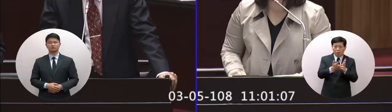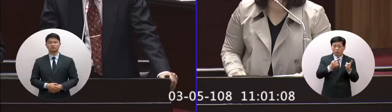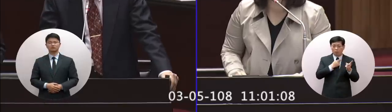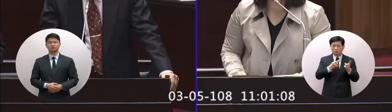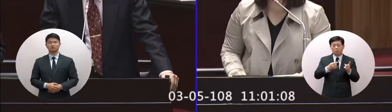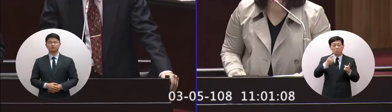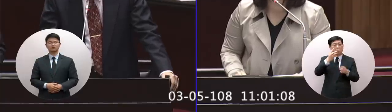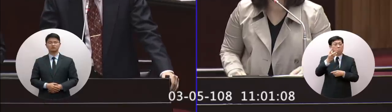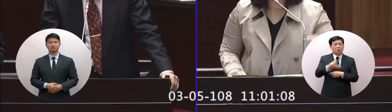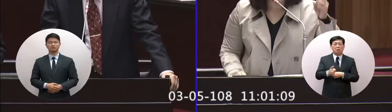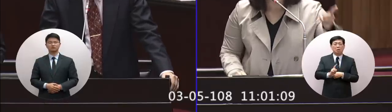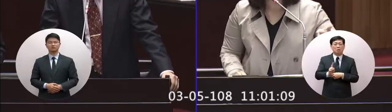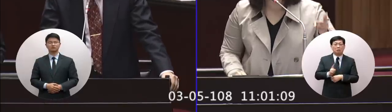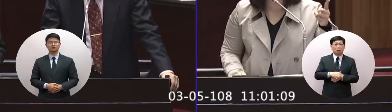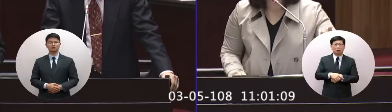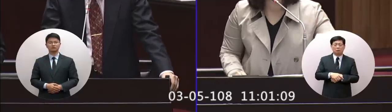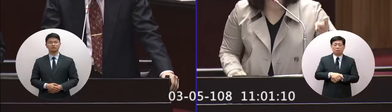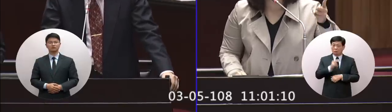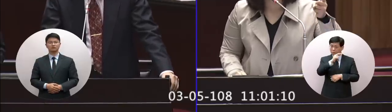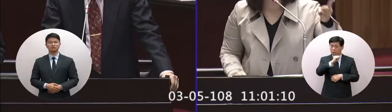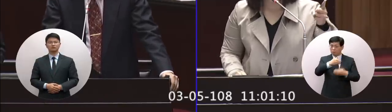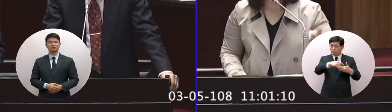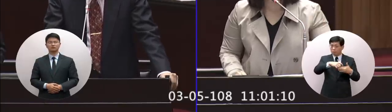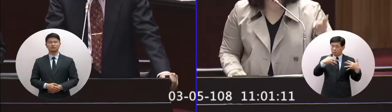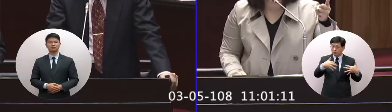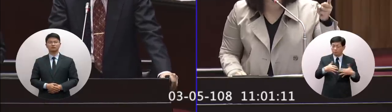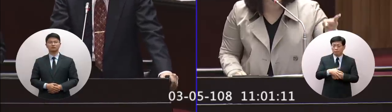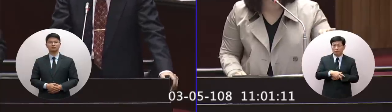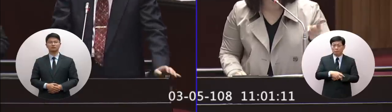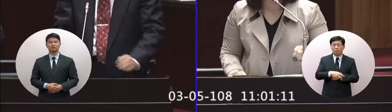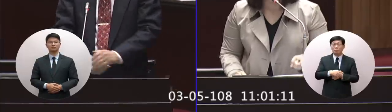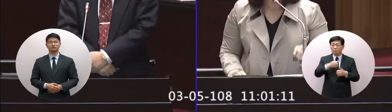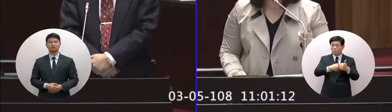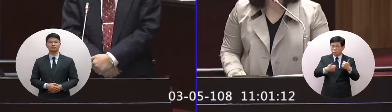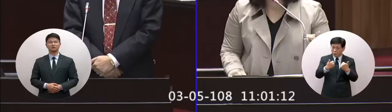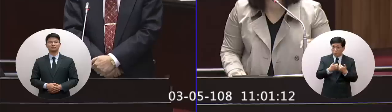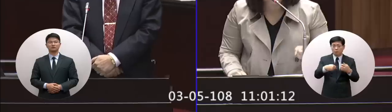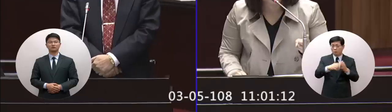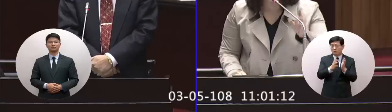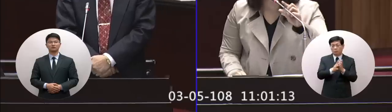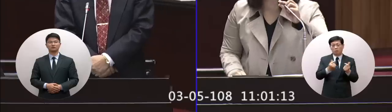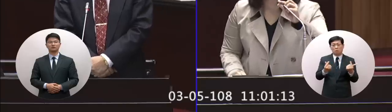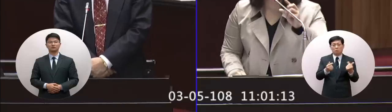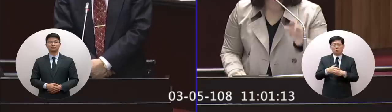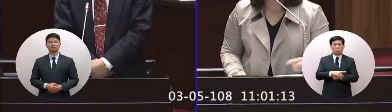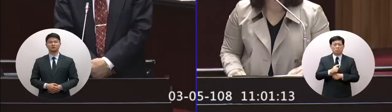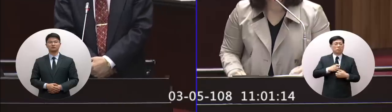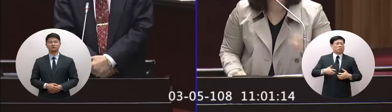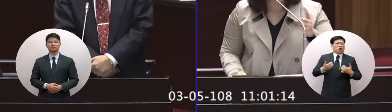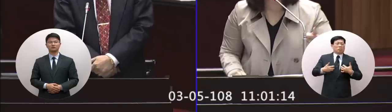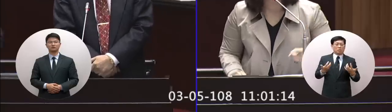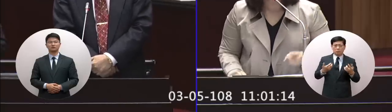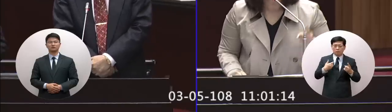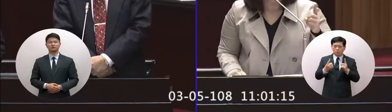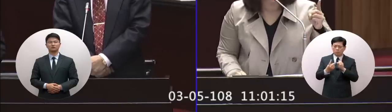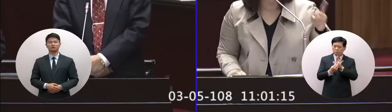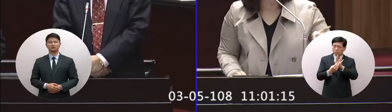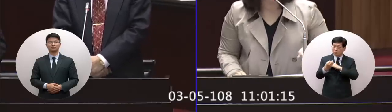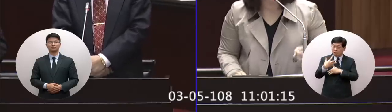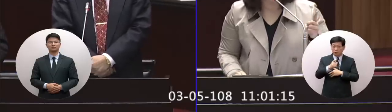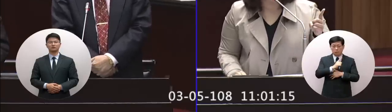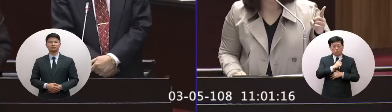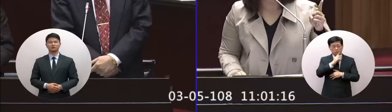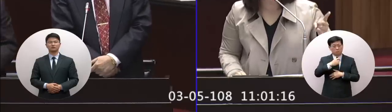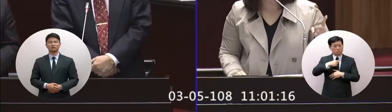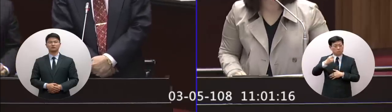态度这么轻佻，你什么意思？你看到两岸关系，我跟你提两岸关系，不论在委员会在这里，你就一副好像吃了炸药一样。那你跟我说你有